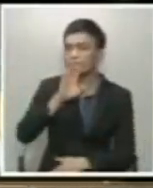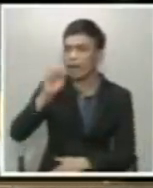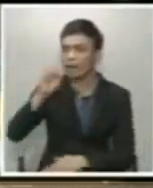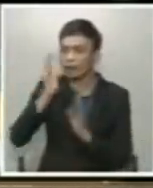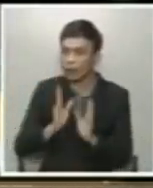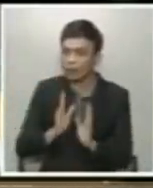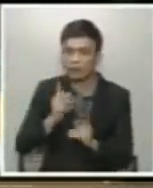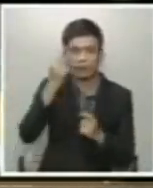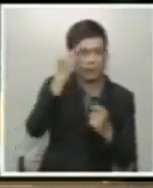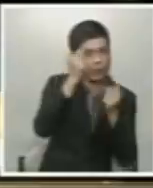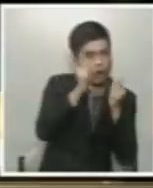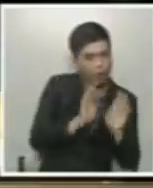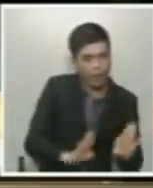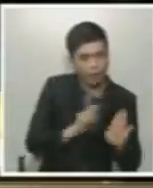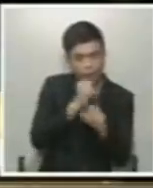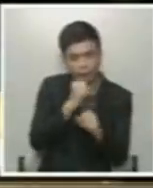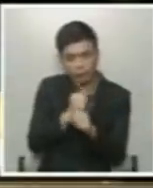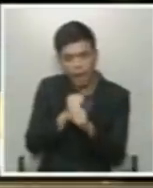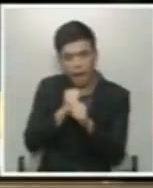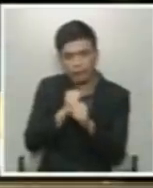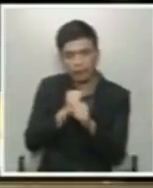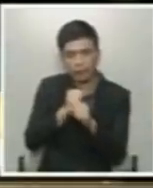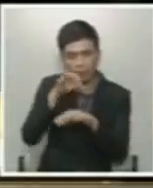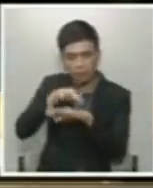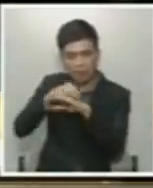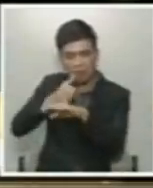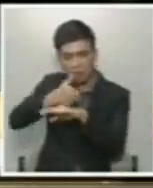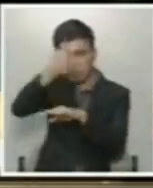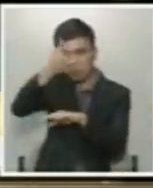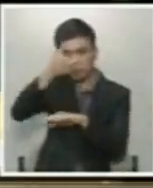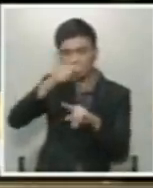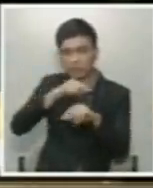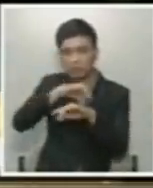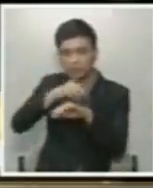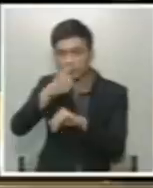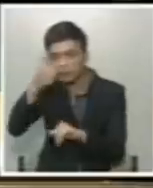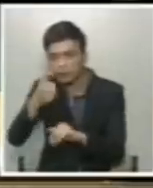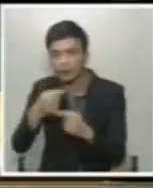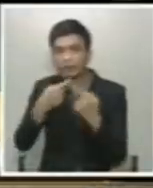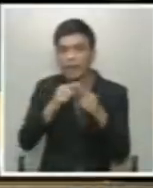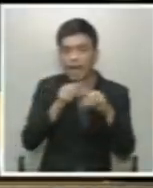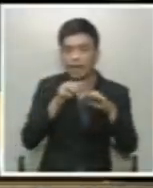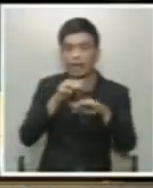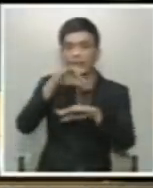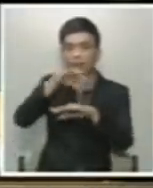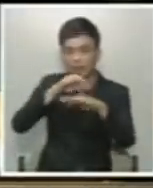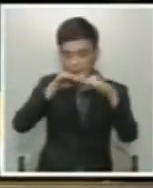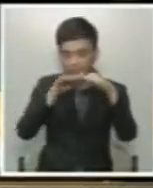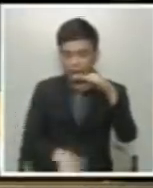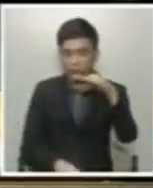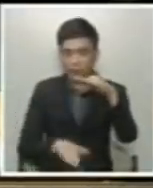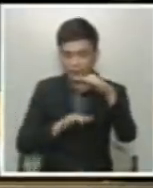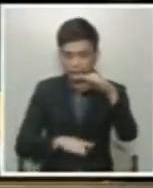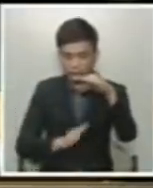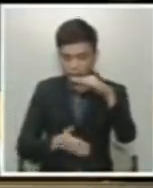บเครื่องจักรออกแบบทำงานระดับสูงแล้วไม่มีวิธีที่แรงงานข้างล่างจะขึ้นไปข้างบนก็ผม